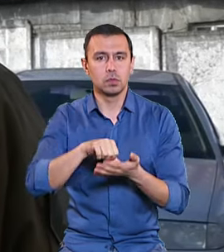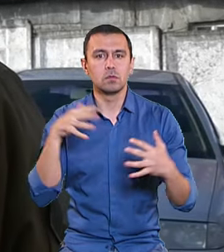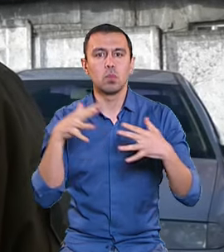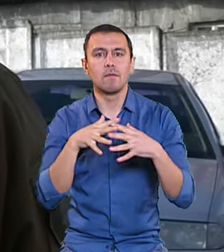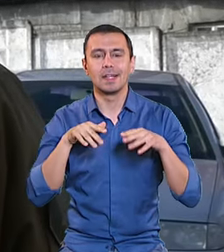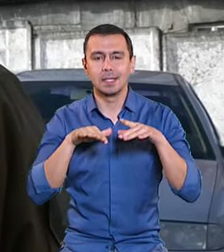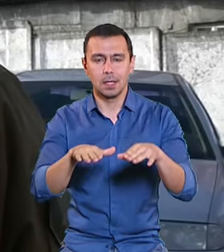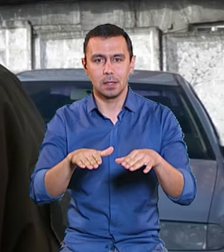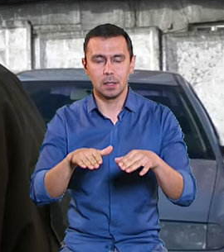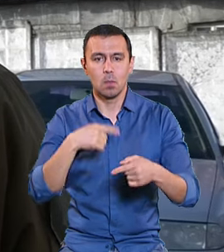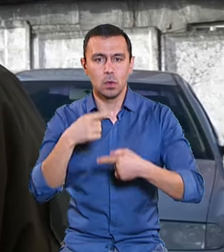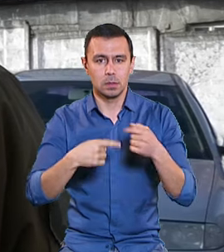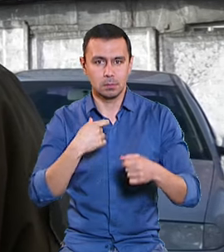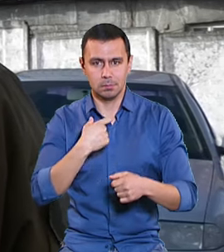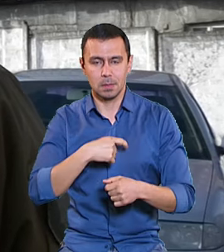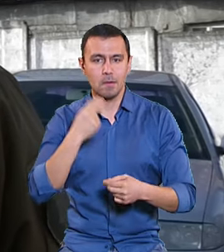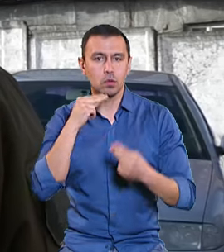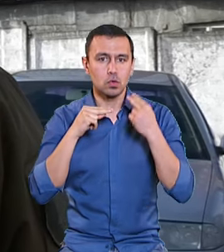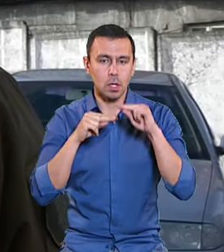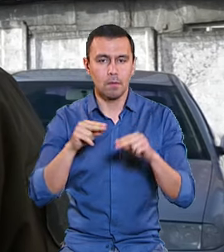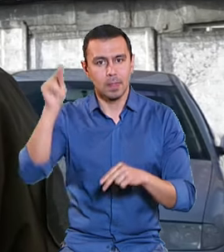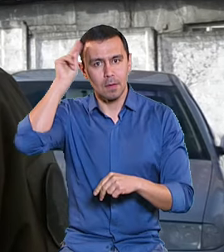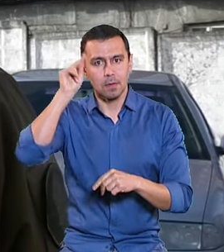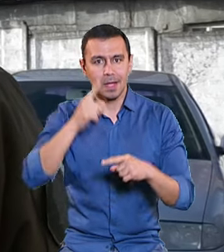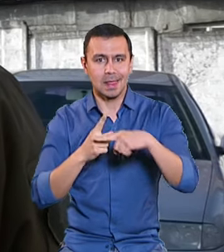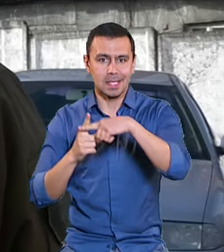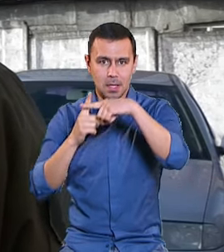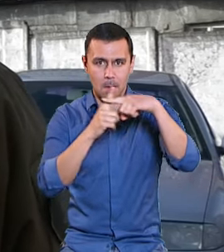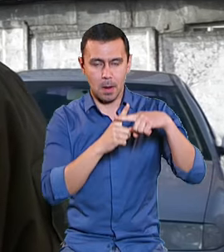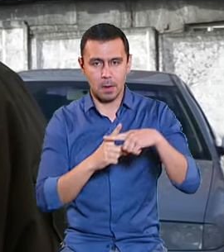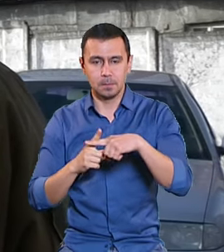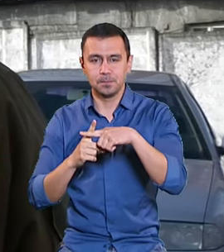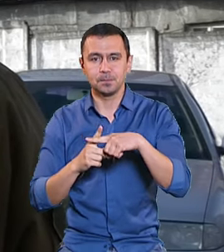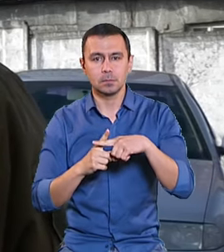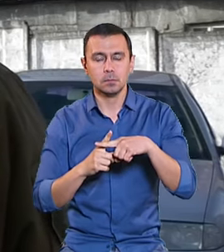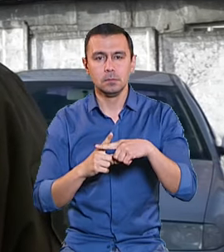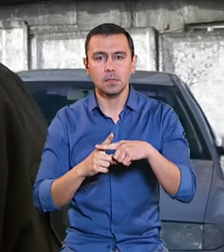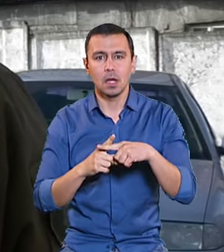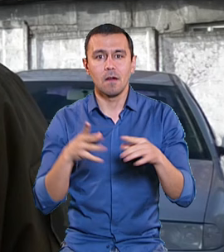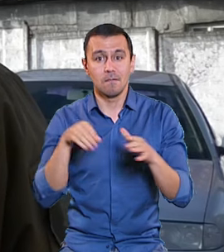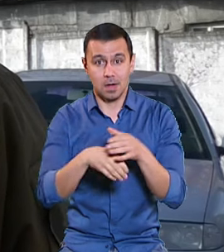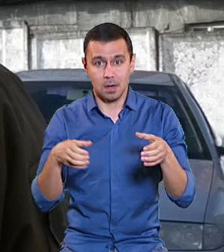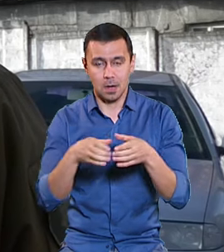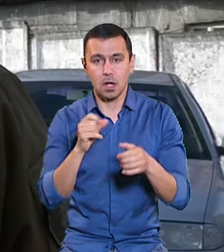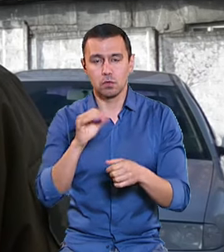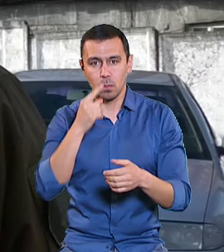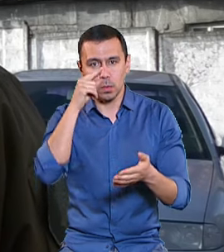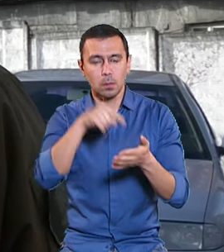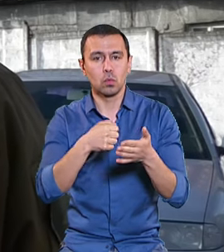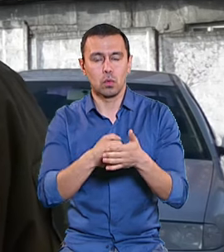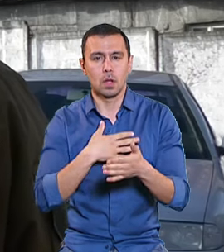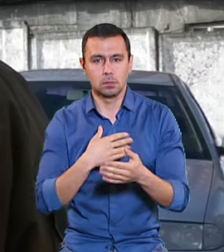діях, постійно себе досконалював, навчався на снайпера. І вже в підрозділі Азов він потрапив фактично до нашої